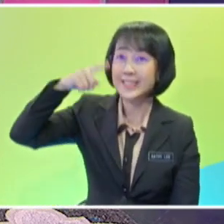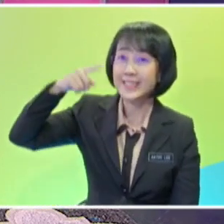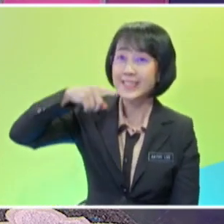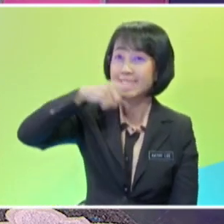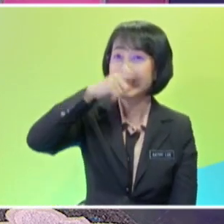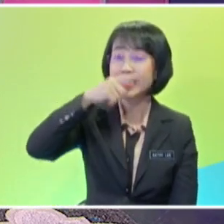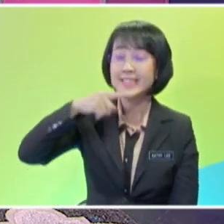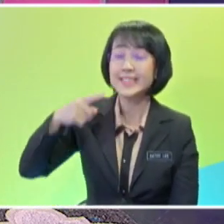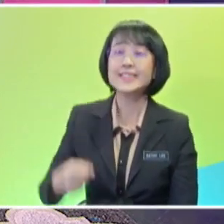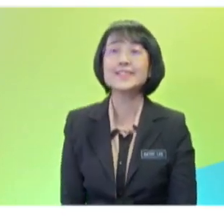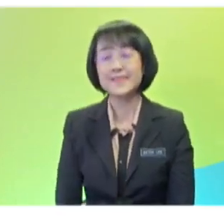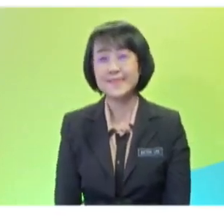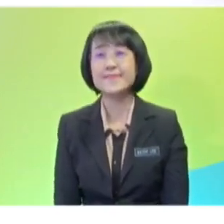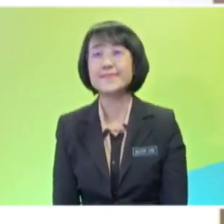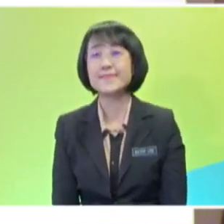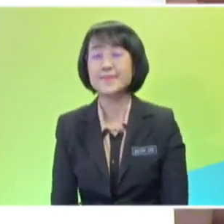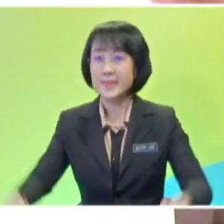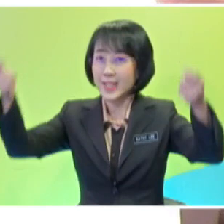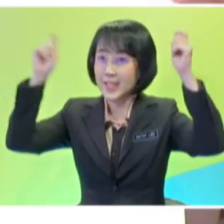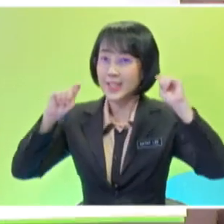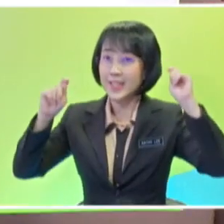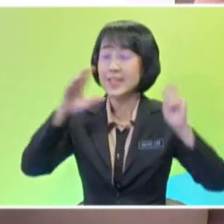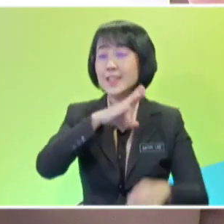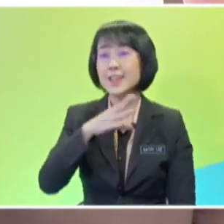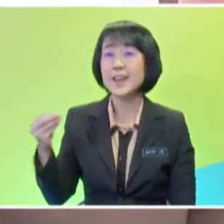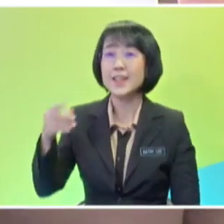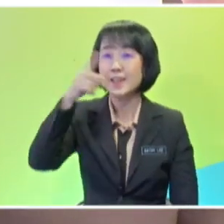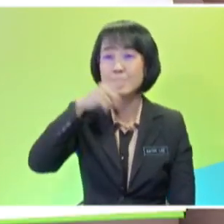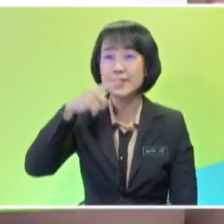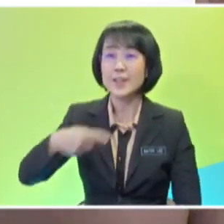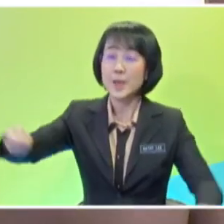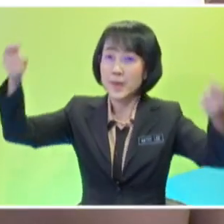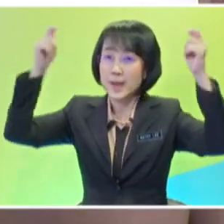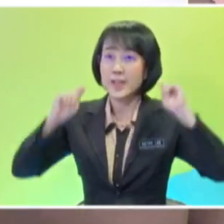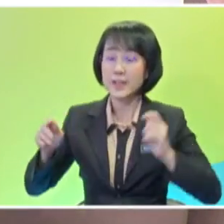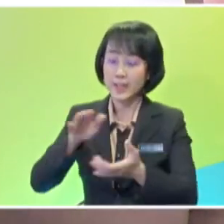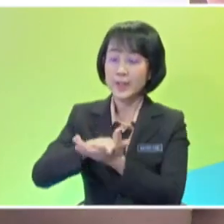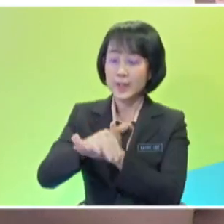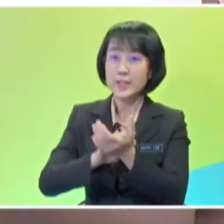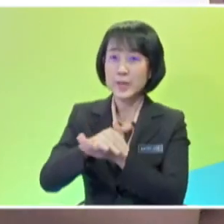mandi jangan lupa gosok gigi mandi gunakan sabun gosok gigi gunakan